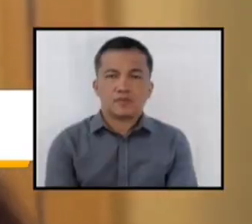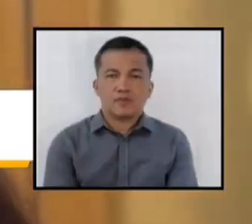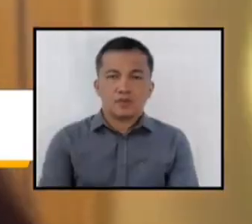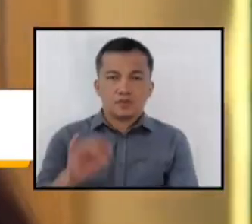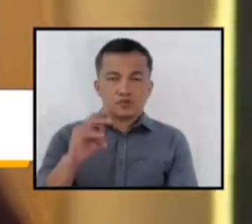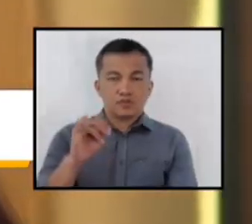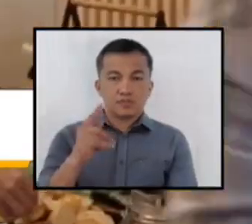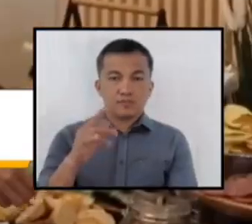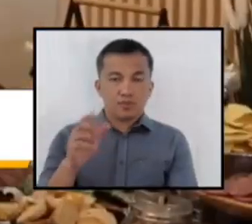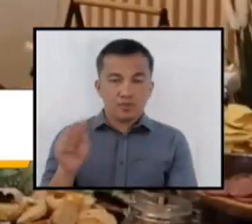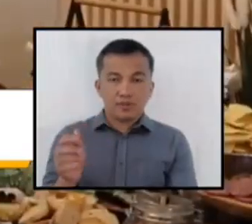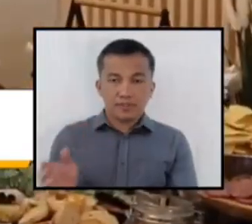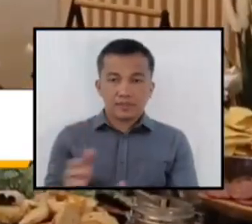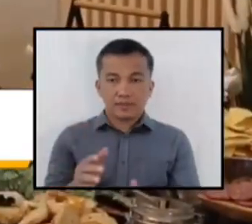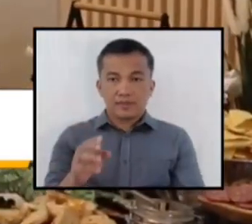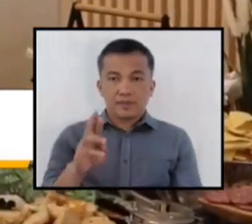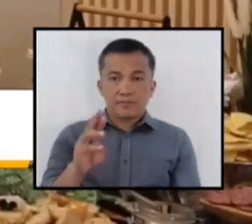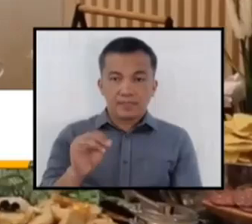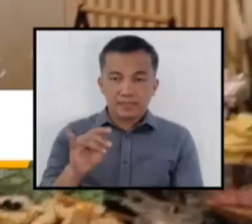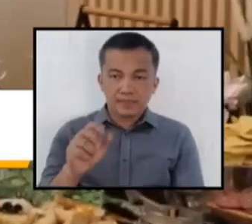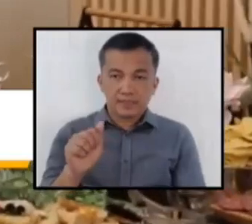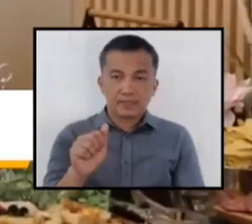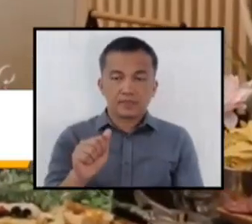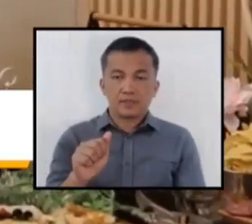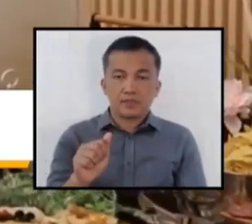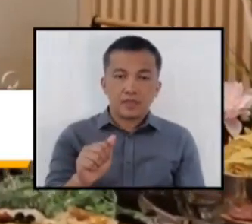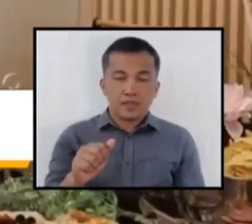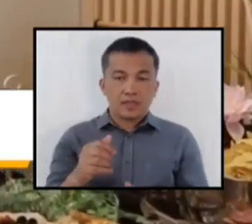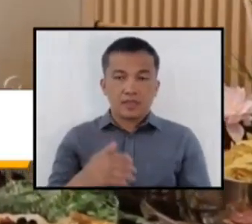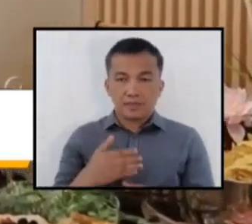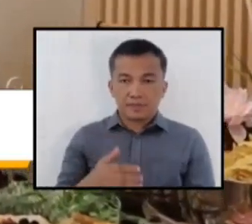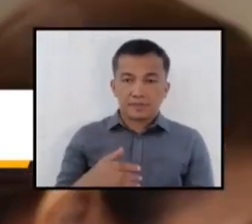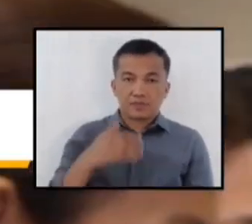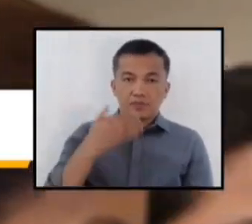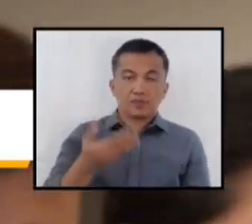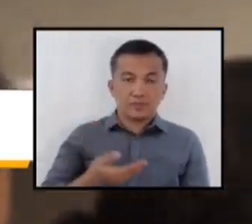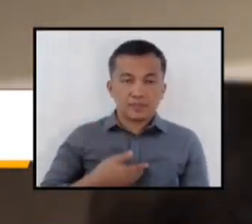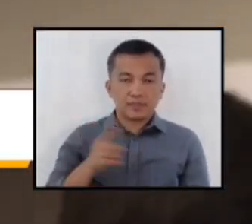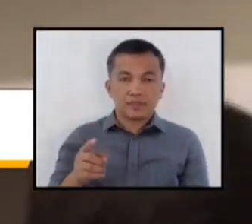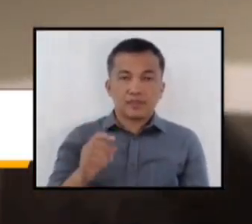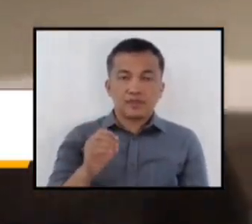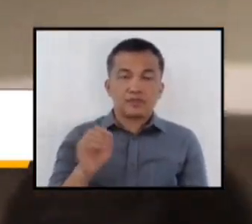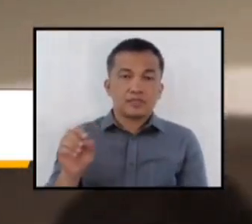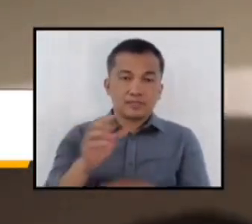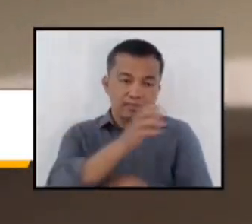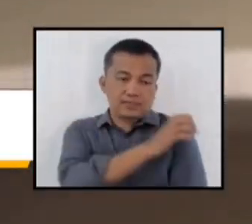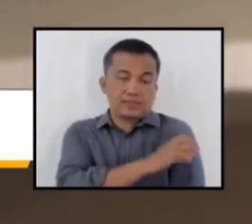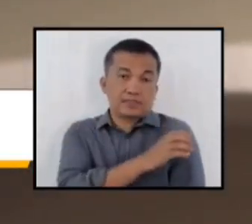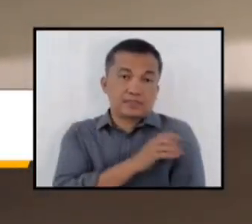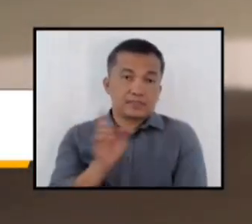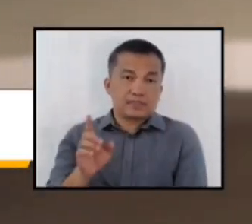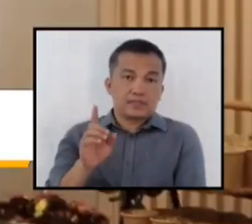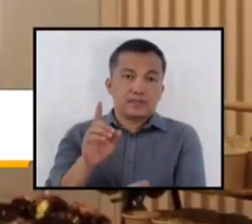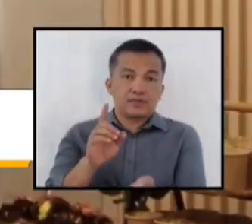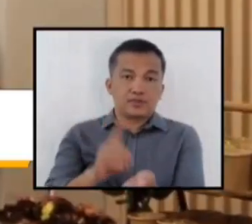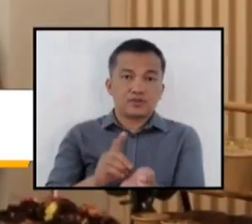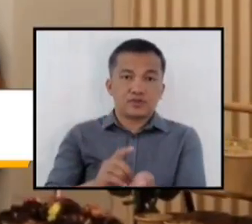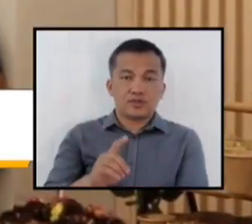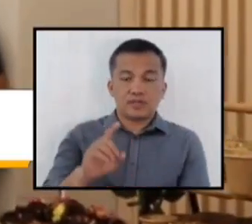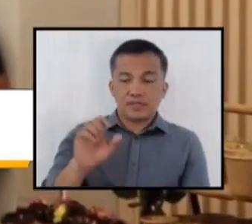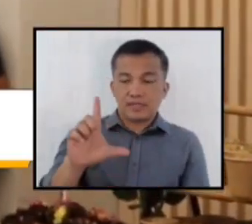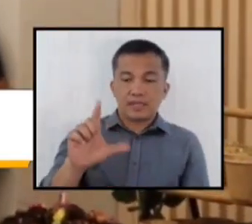at Melissa Ricks. Masaya naman silang winelcome ng owner ng dental clinic na si Dr. Sunshine Laksamana